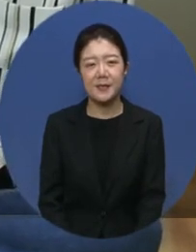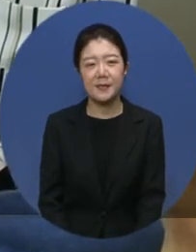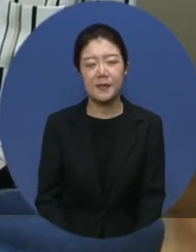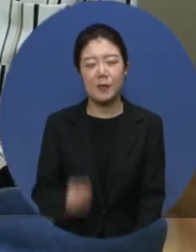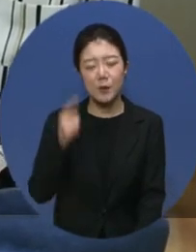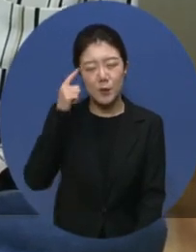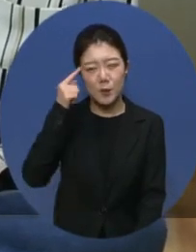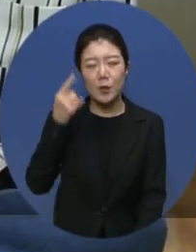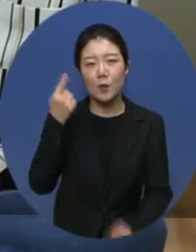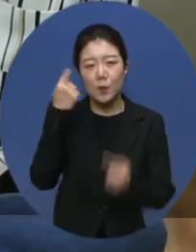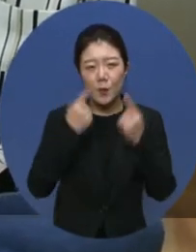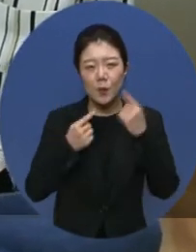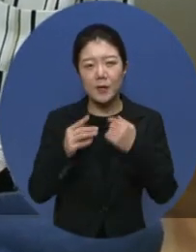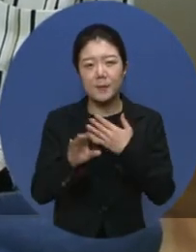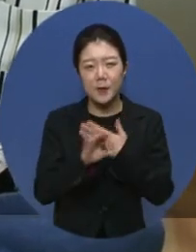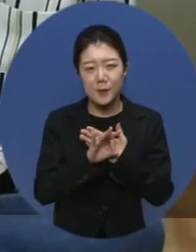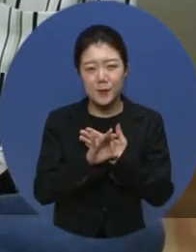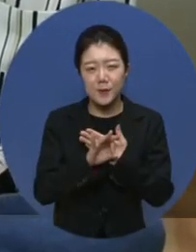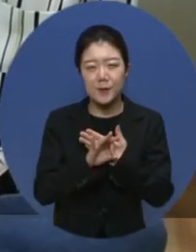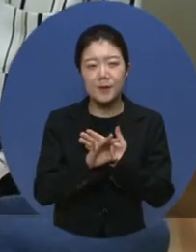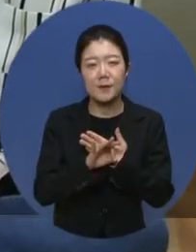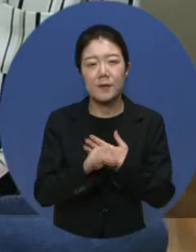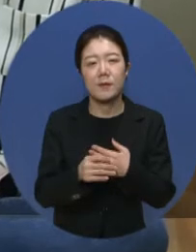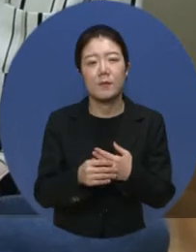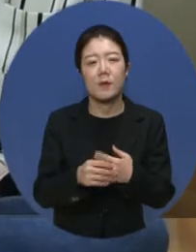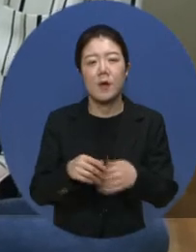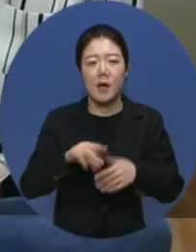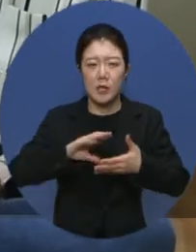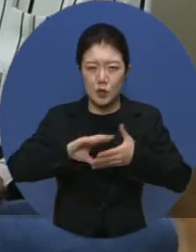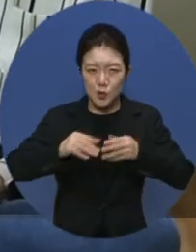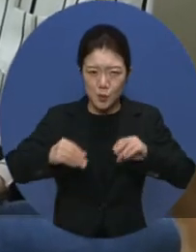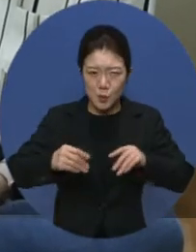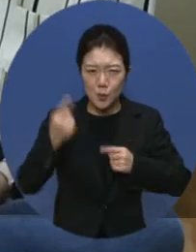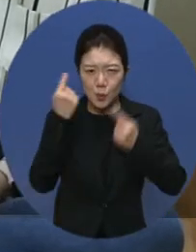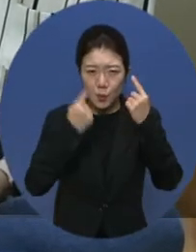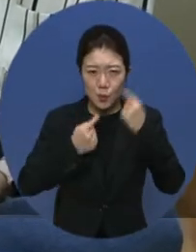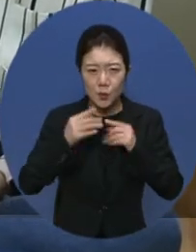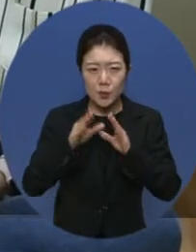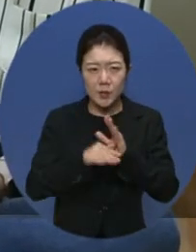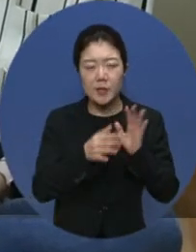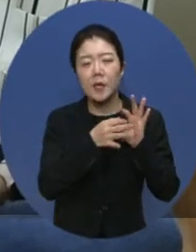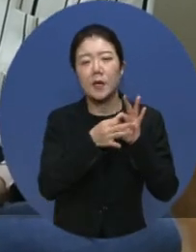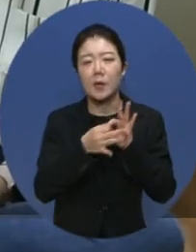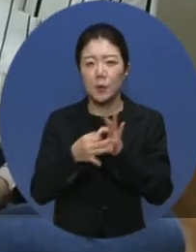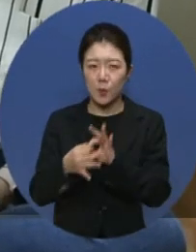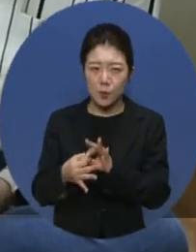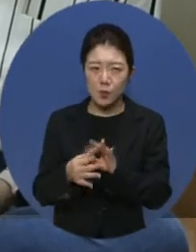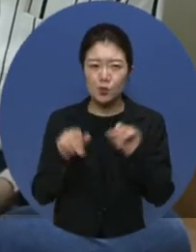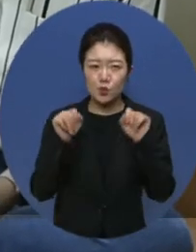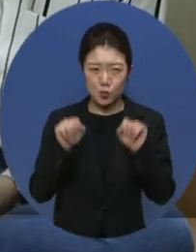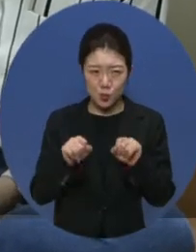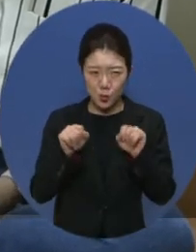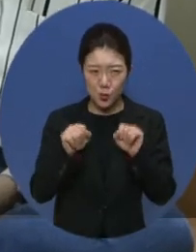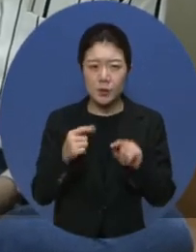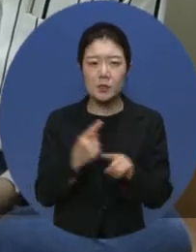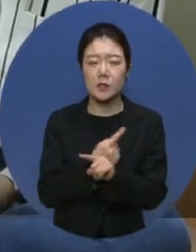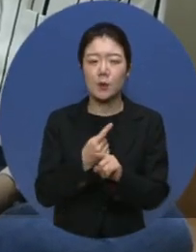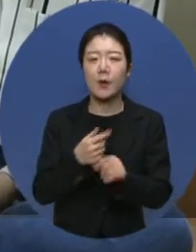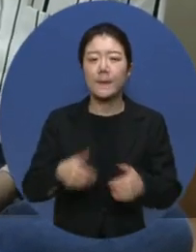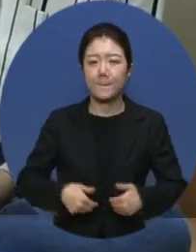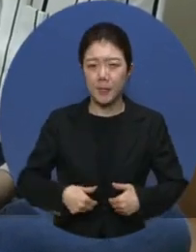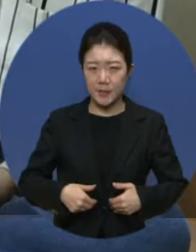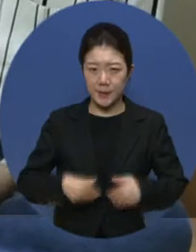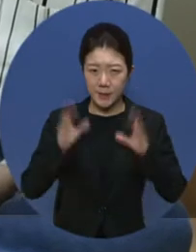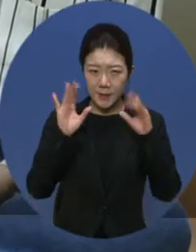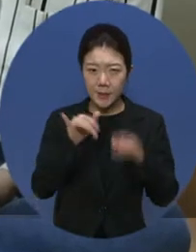뇌를 손상을 당하거나 신경을 손상을 당하거나 아니면 뭐 근육을 손상을 당했을 때 지속적으로 운동이나 치료가 필요한 아이들이